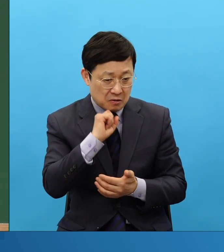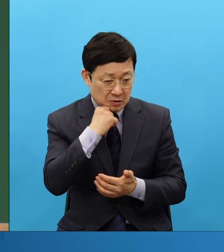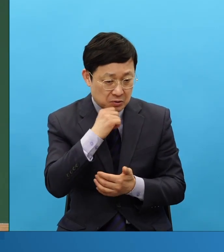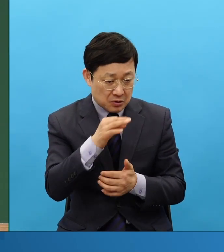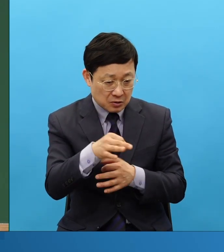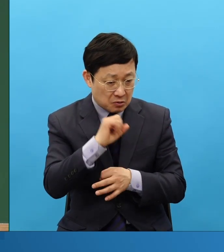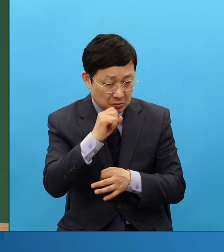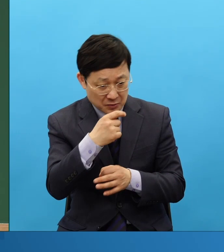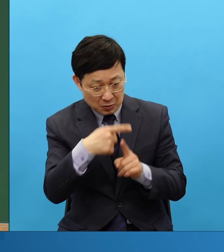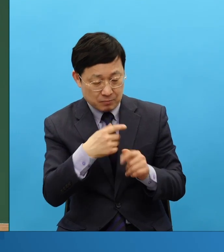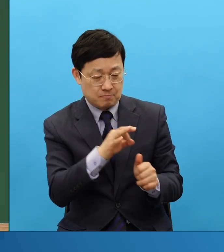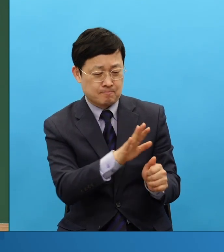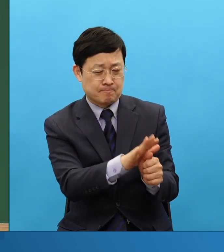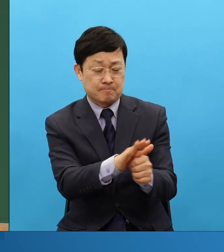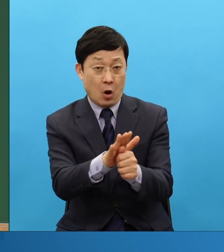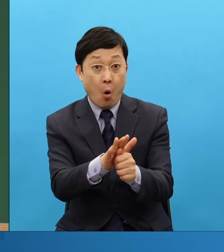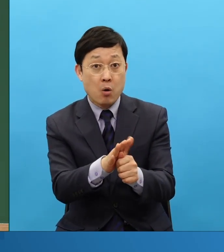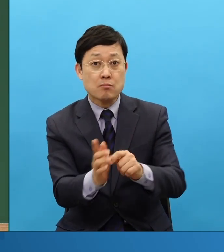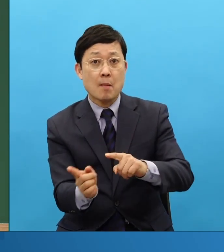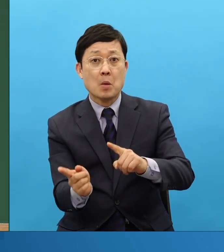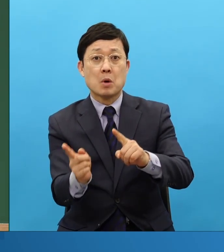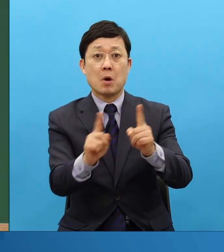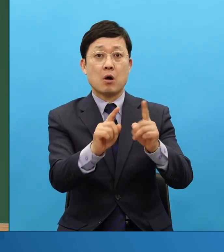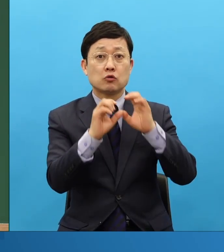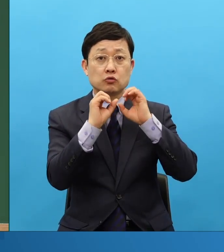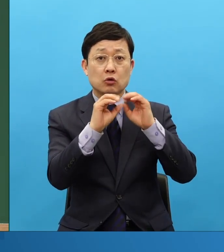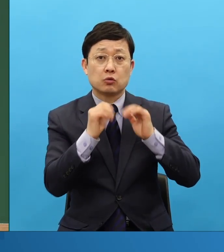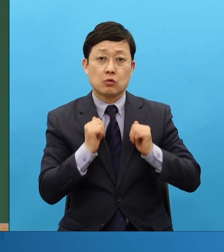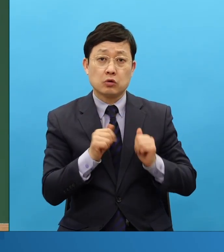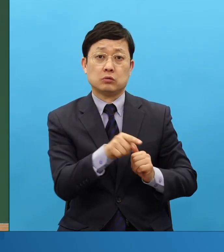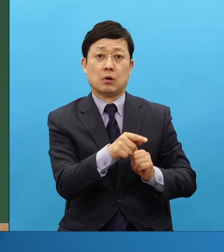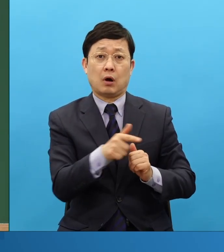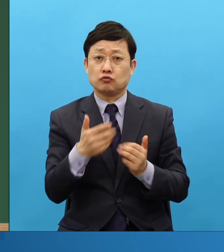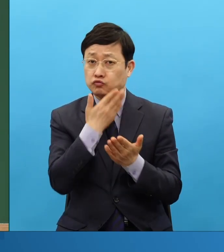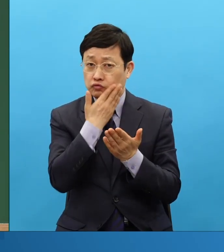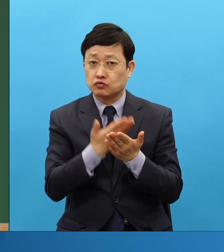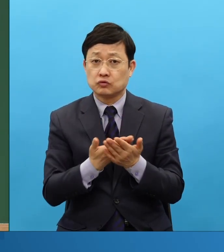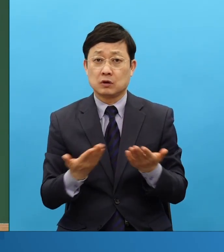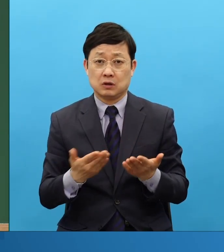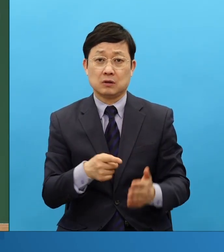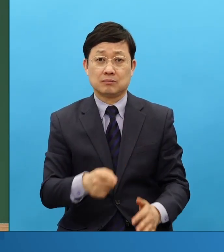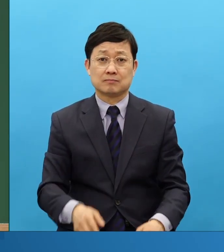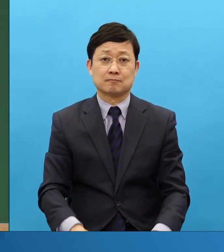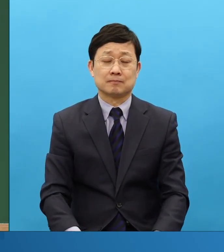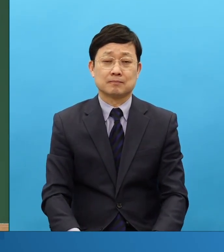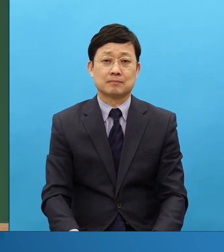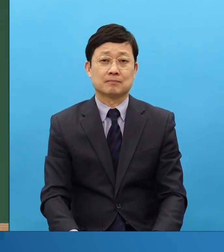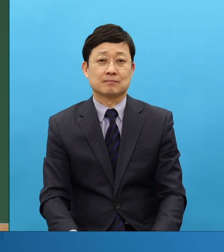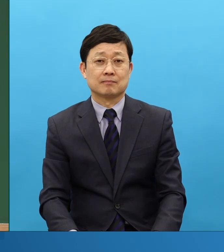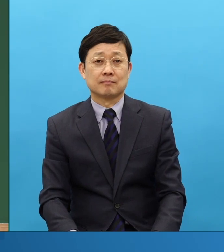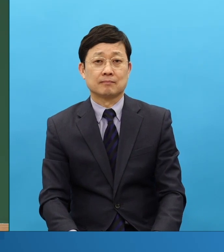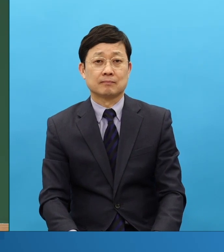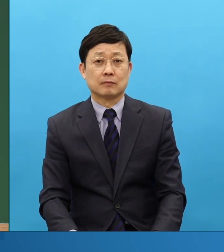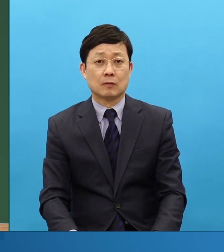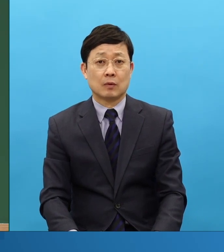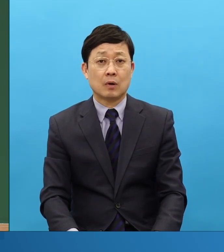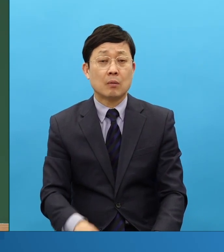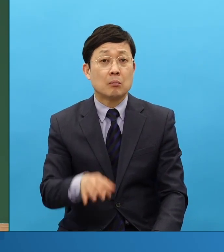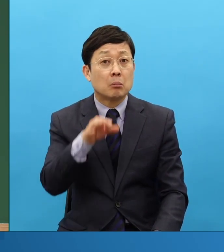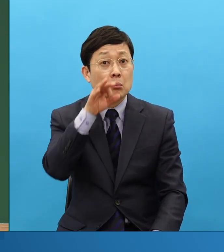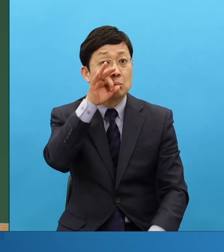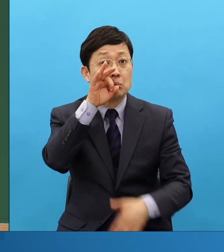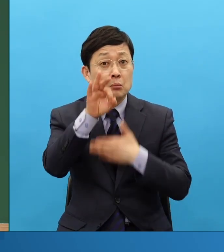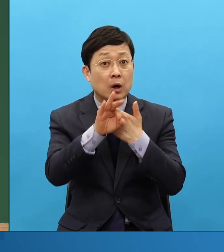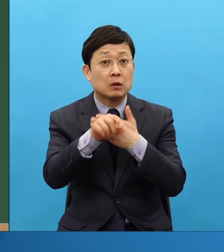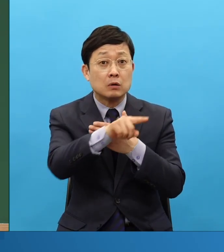offering you give, regardless of the value inside of that, they take that and they're able to do the evangelism movement. 그래서 여러분이 아니면 안 돼요. 옳은